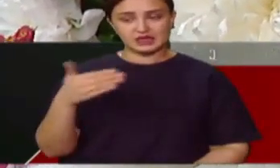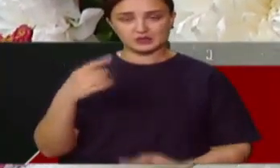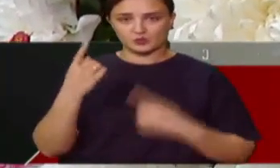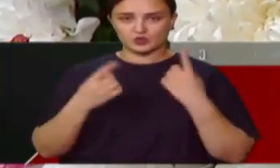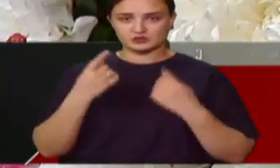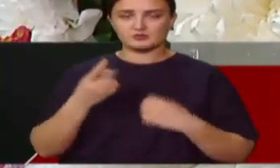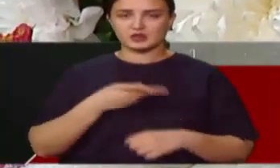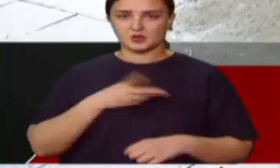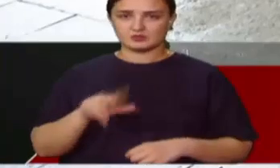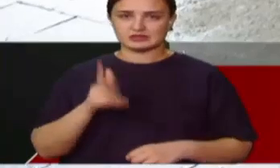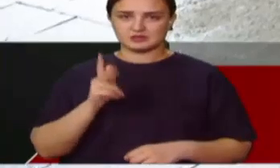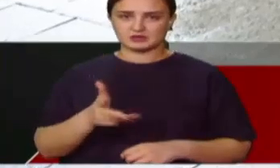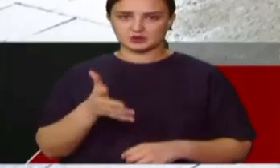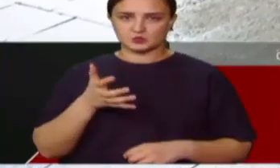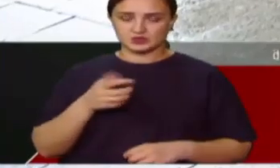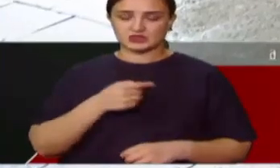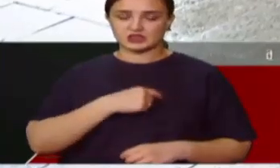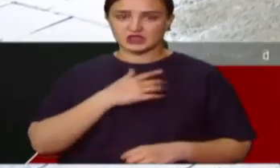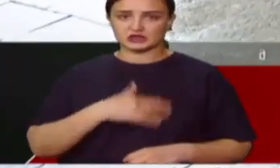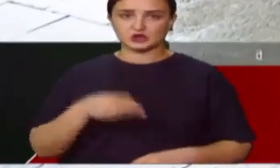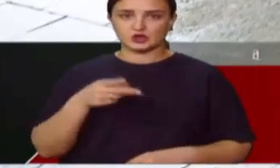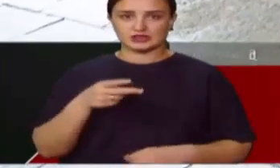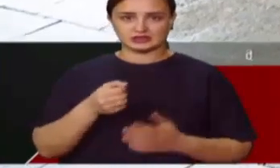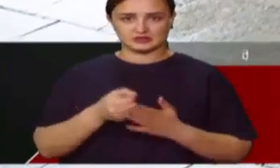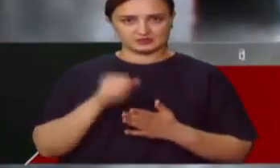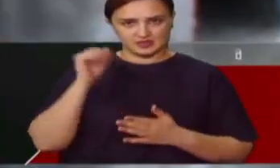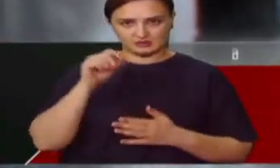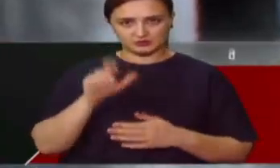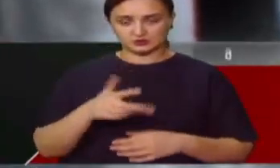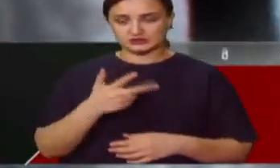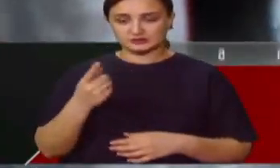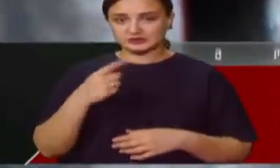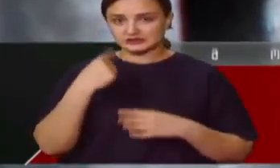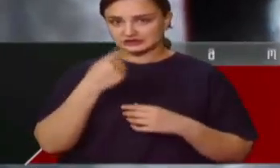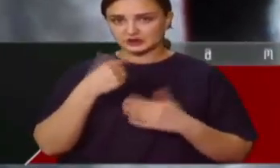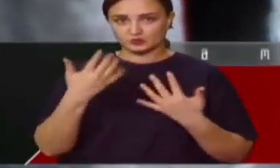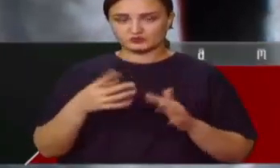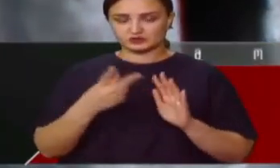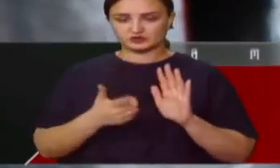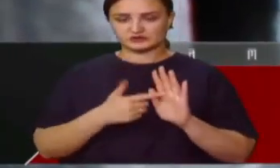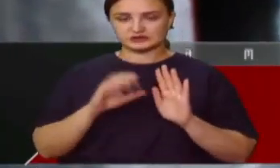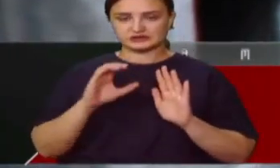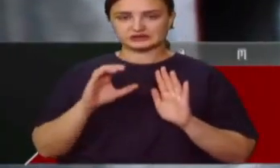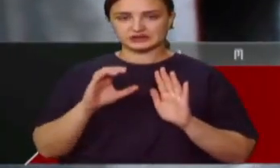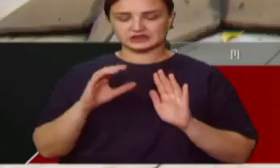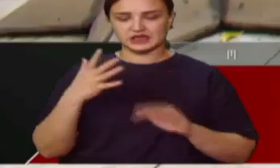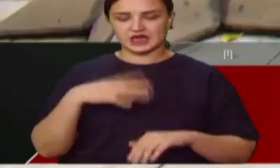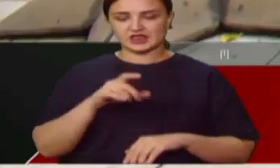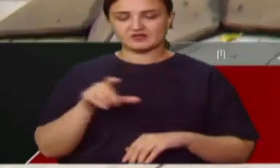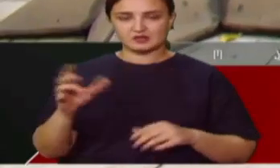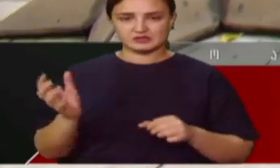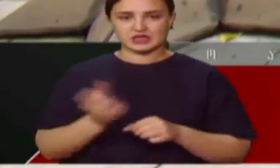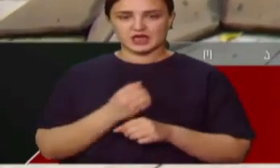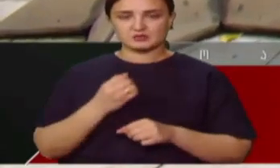მონაცემები დაიღუპა 3,500 და დაიჭრა 2,000-მდე აფხაზი. 31 წელია, 27 სექტემბერი, ენგურსიკით ქართველებზე